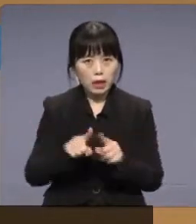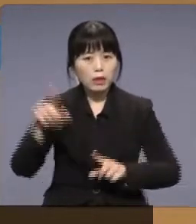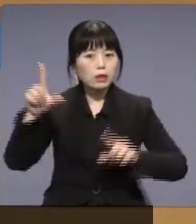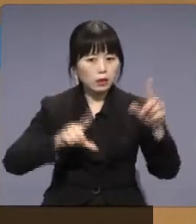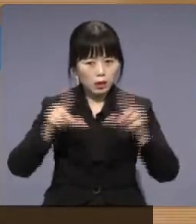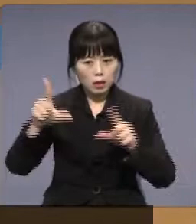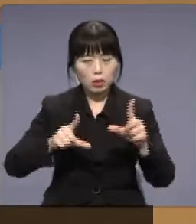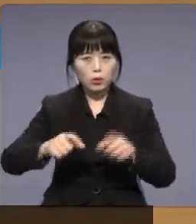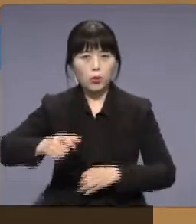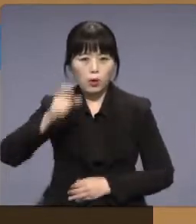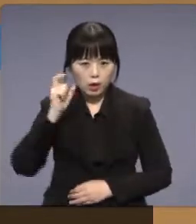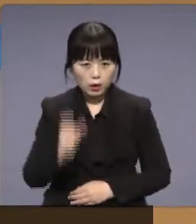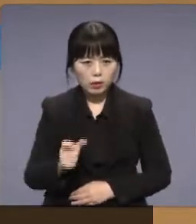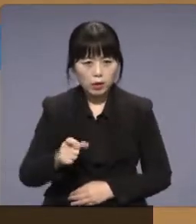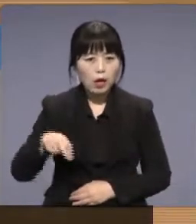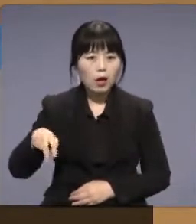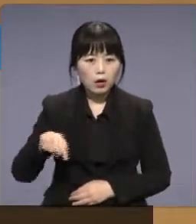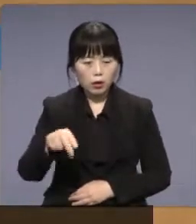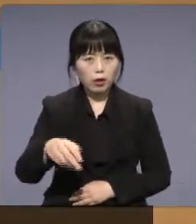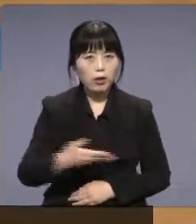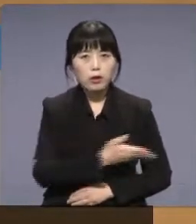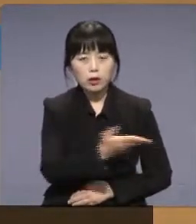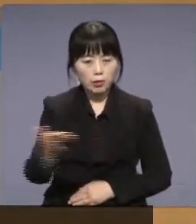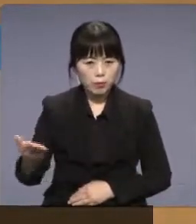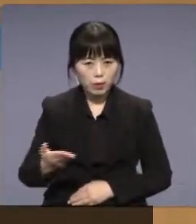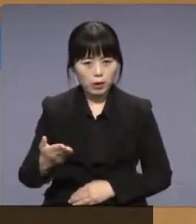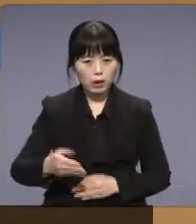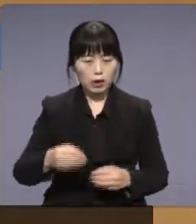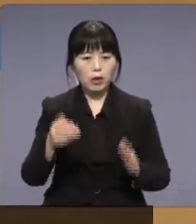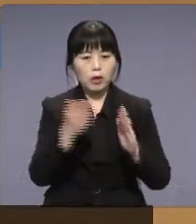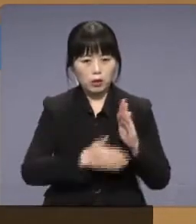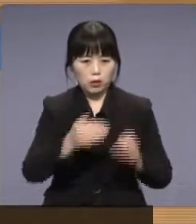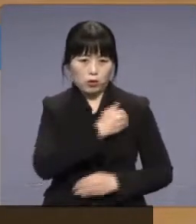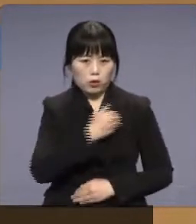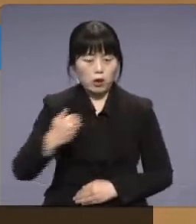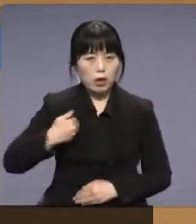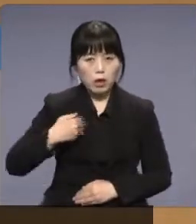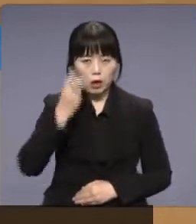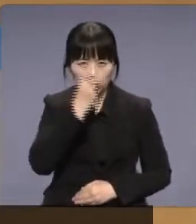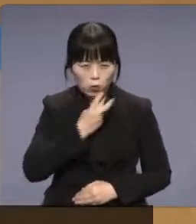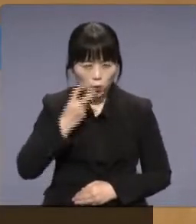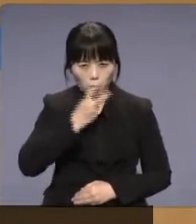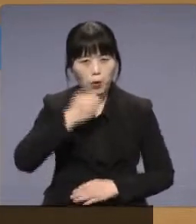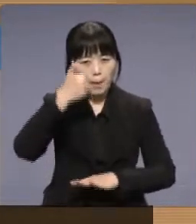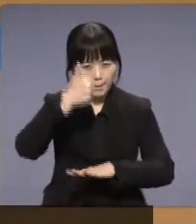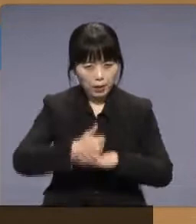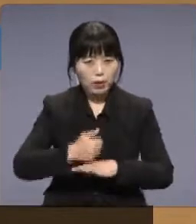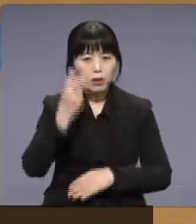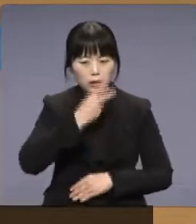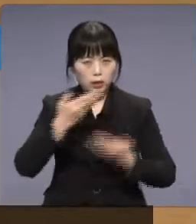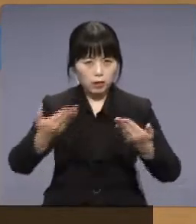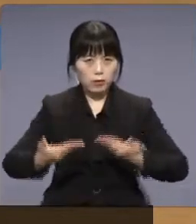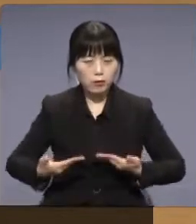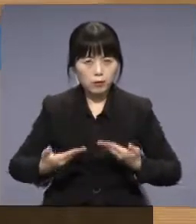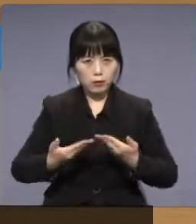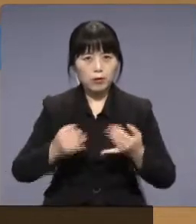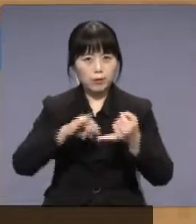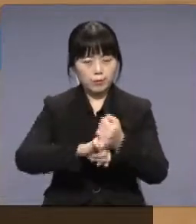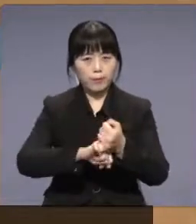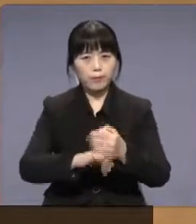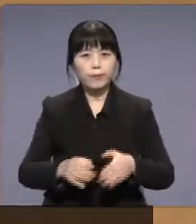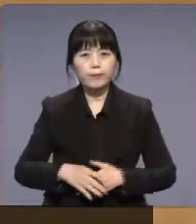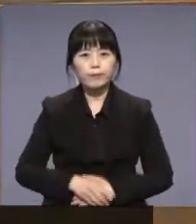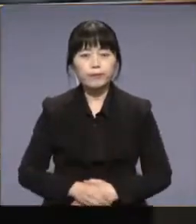함께하는 자세로 힘차게 걸어가는 여러분의 정당한 소신을 끝까지 지켜드릴 것을